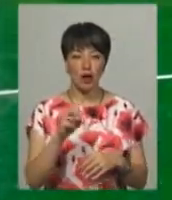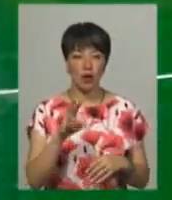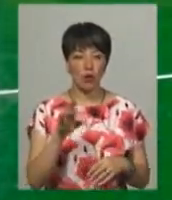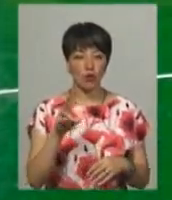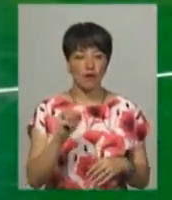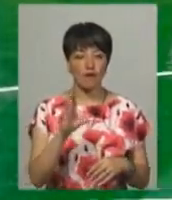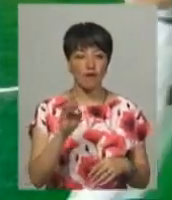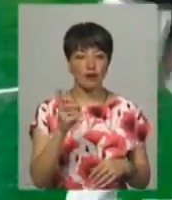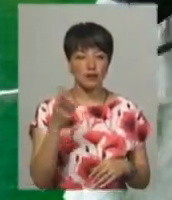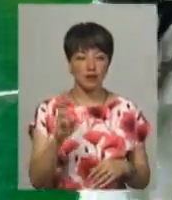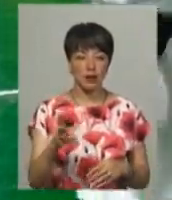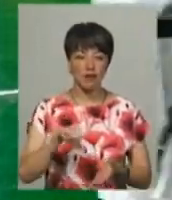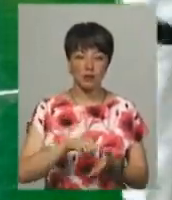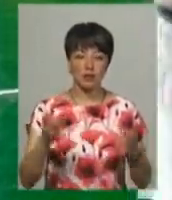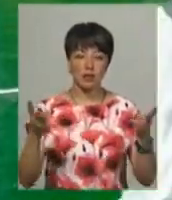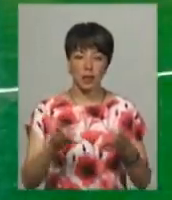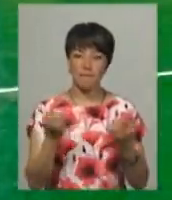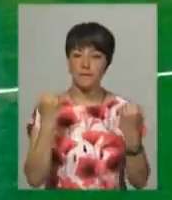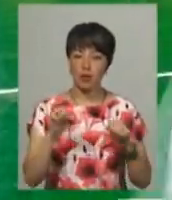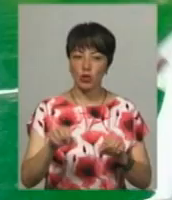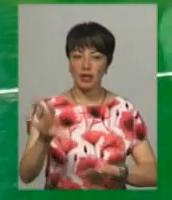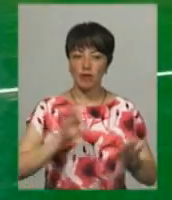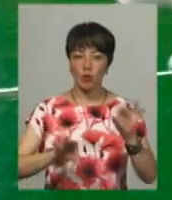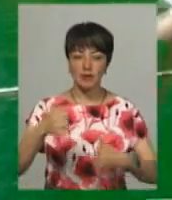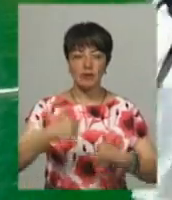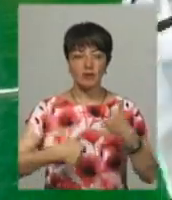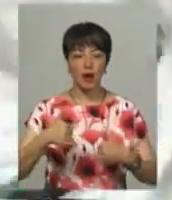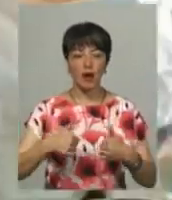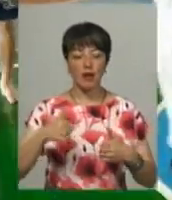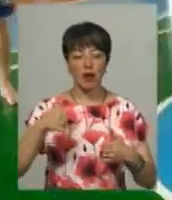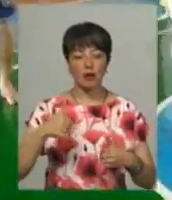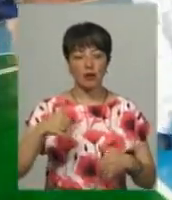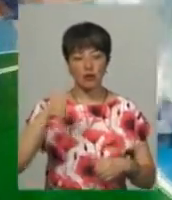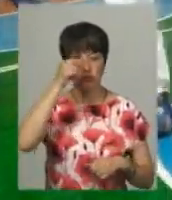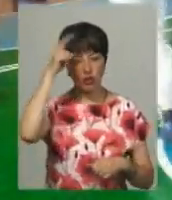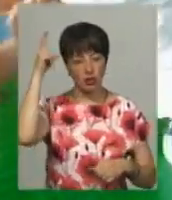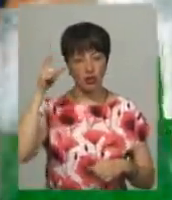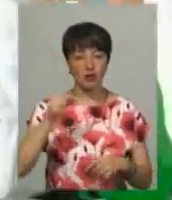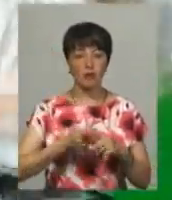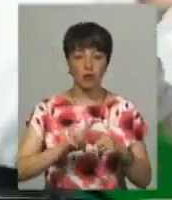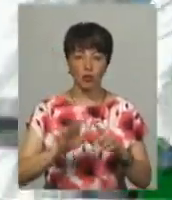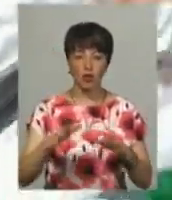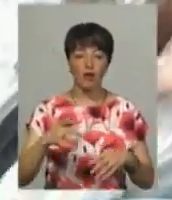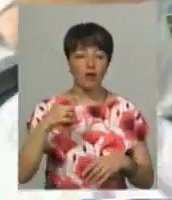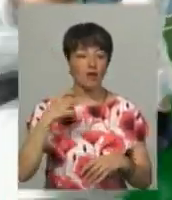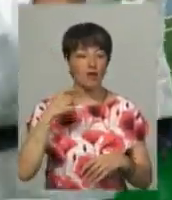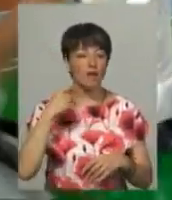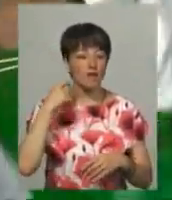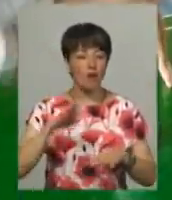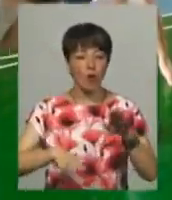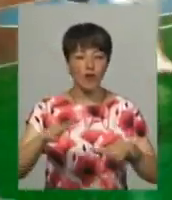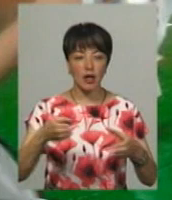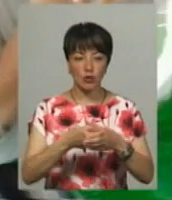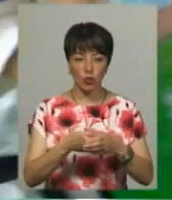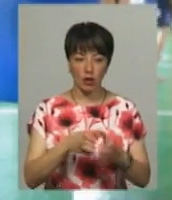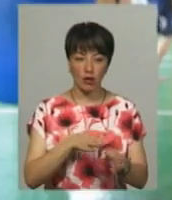Вересняк. Щоб там виступити, їй потрібно перемогти на відбіркових змаганнях у Празі. Спортсменка змагається у абсолютній вагій категорії, розповідає тренер